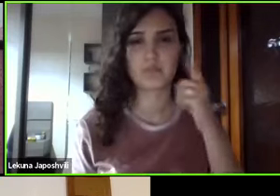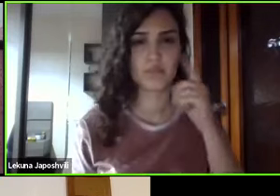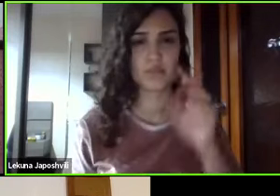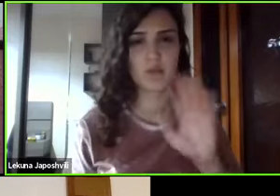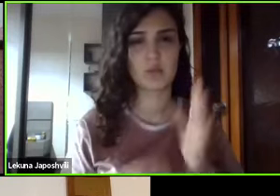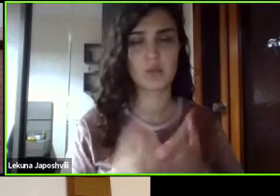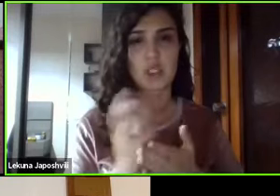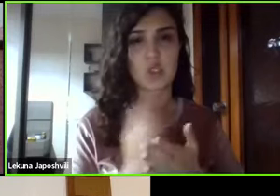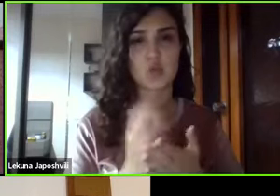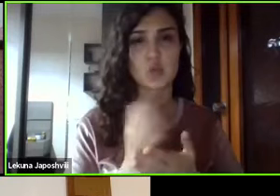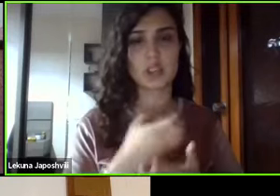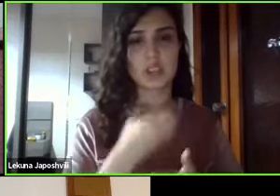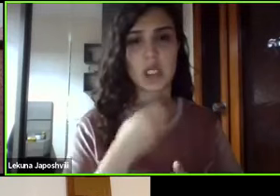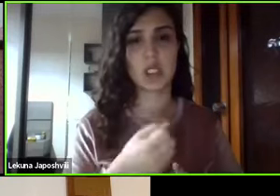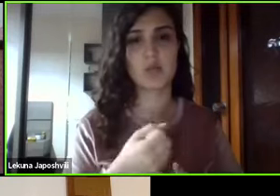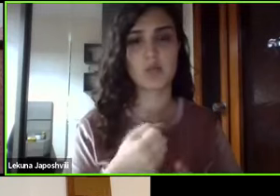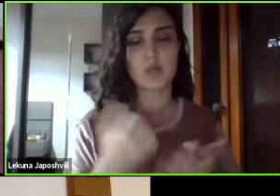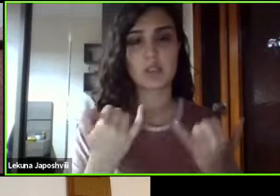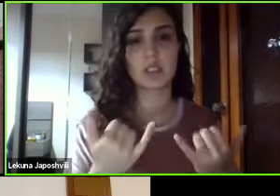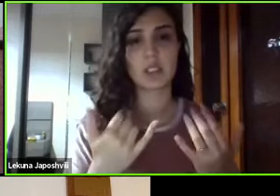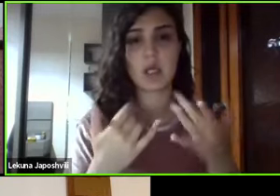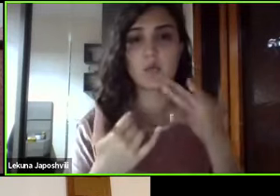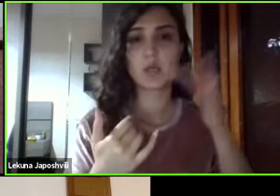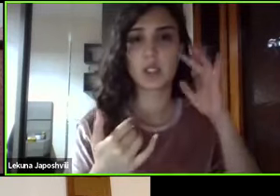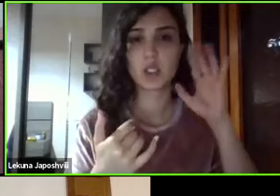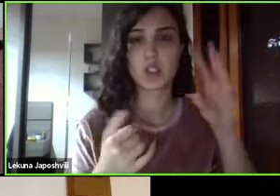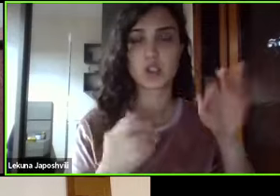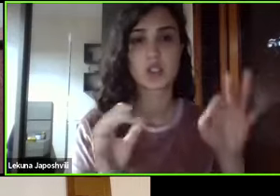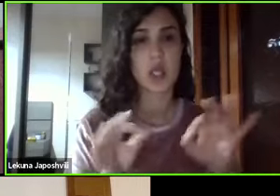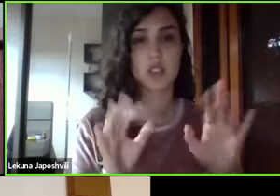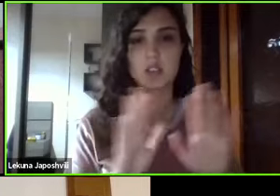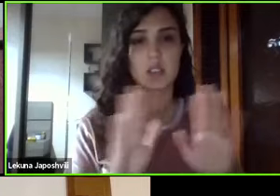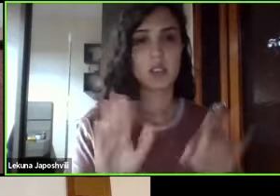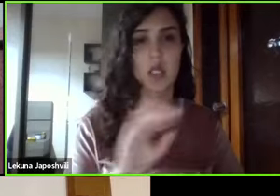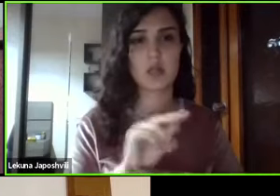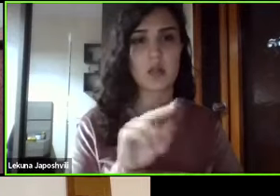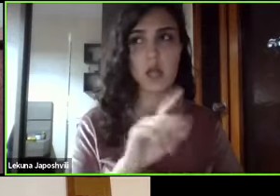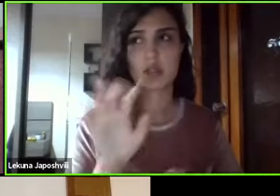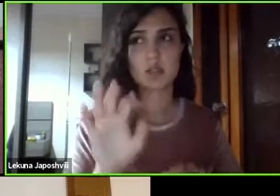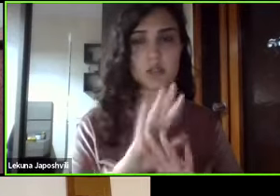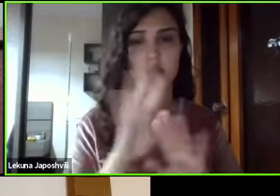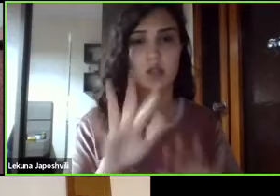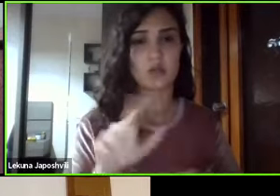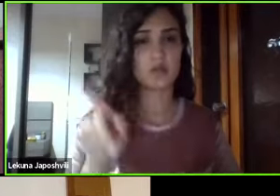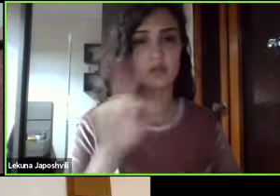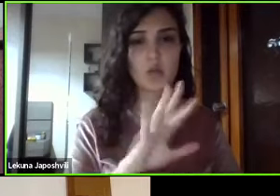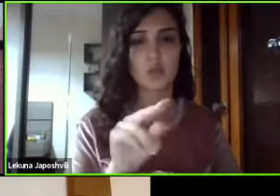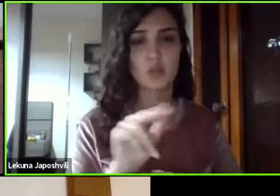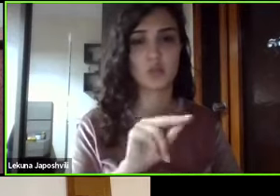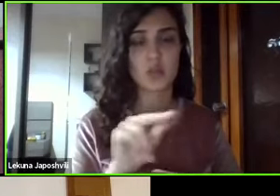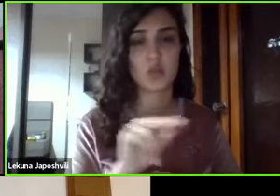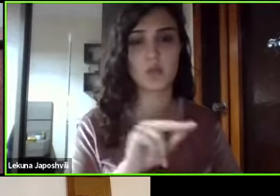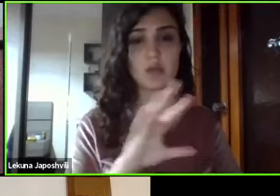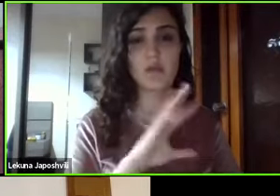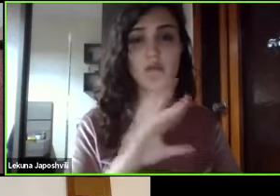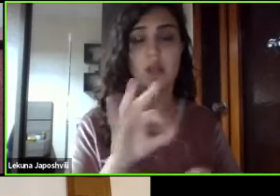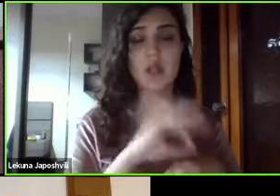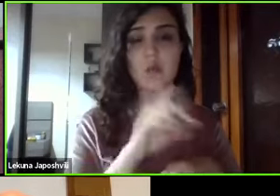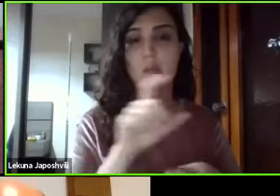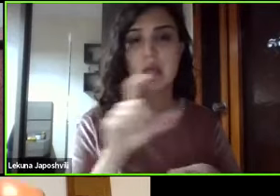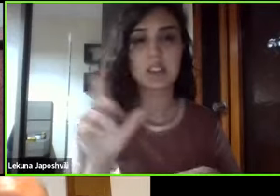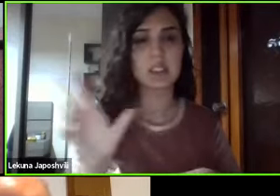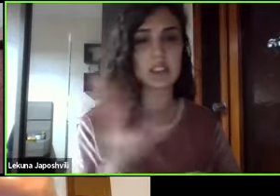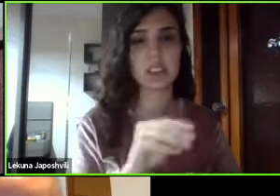ნაკლებობით. იცით, ახლა ამერიკაში არსად არ კურნალობენ პაციენტს, ყველა პაციენტს არსად არ კურნალობენ, ყველა პაციენტს არსად არ